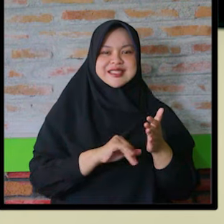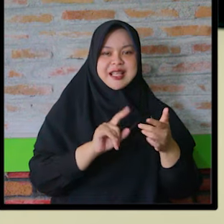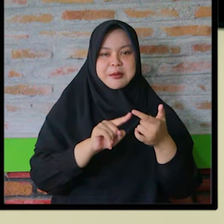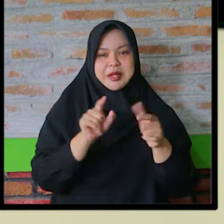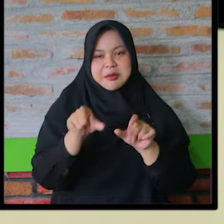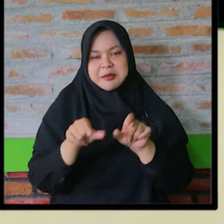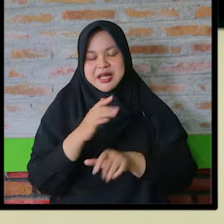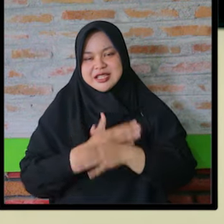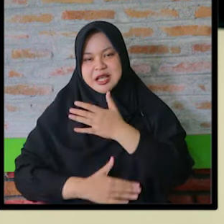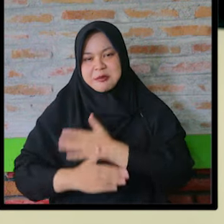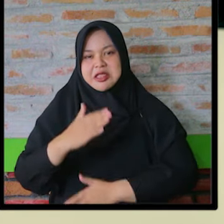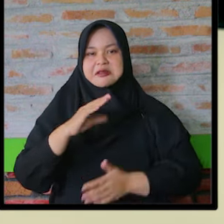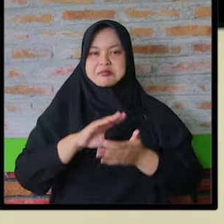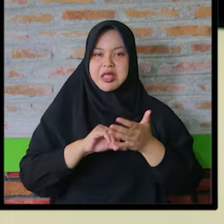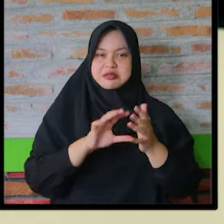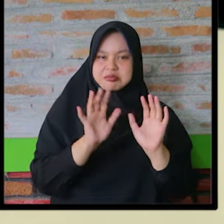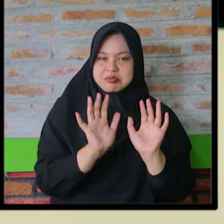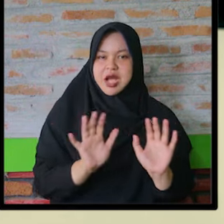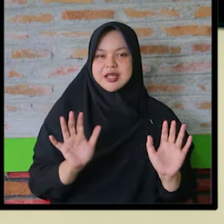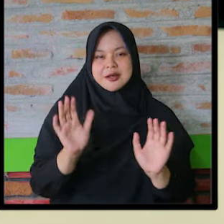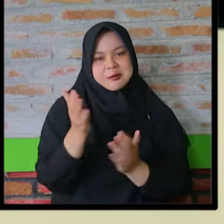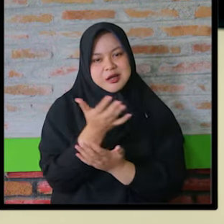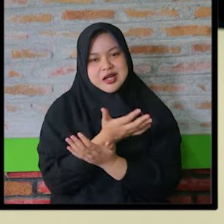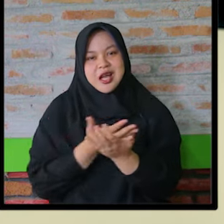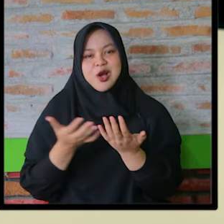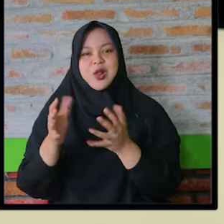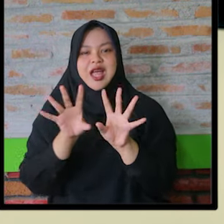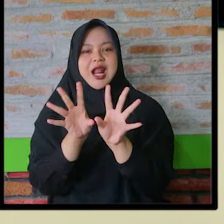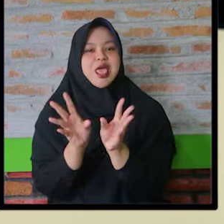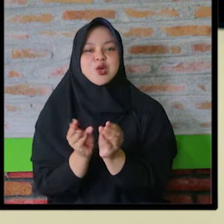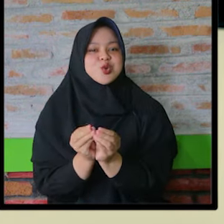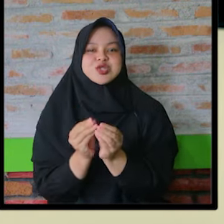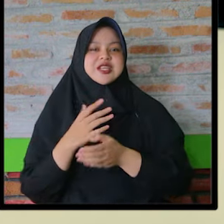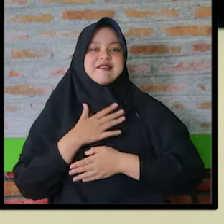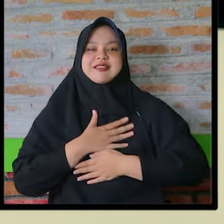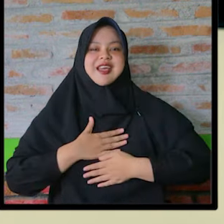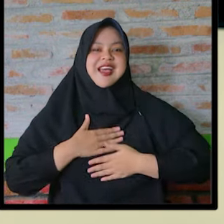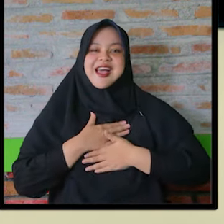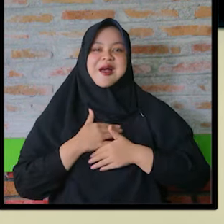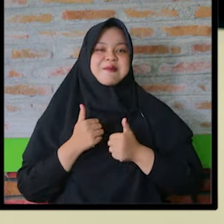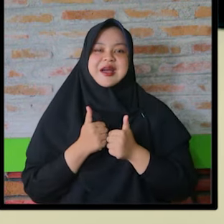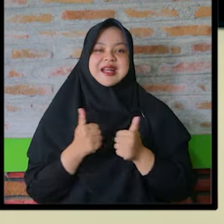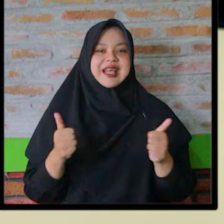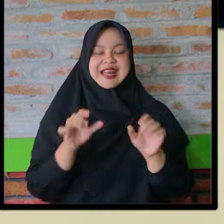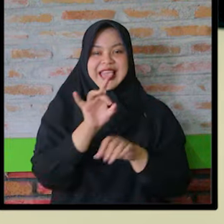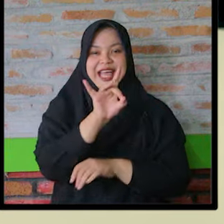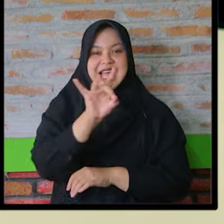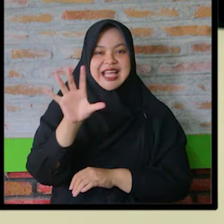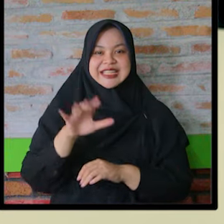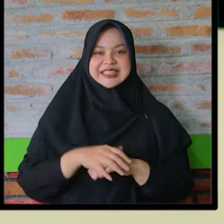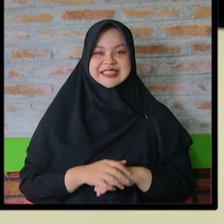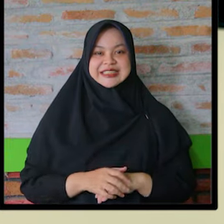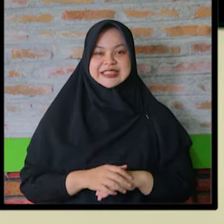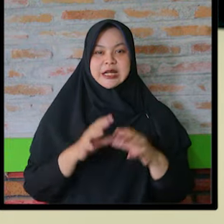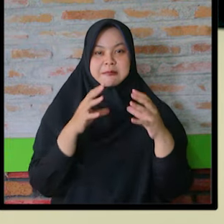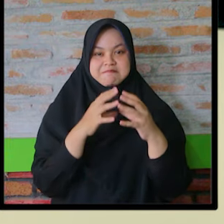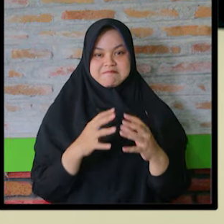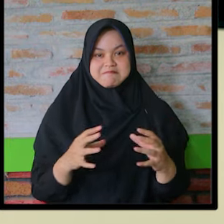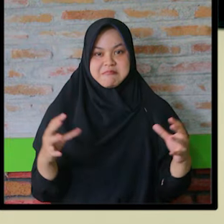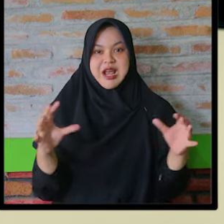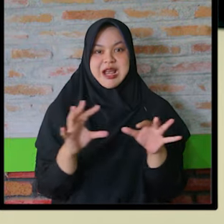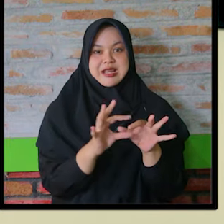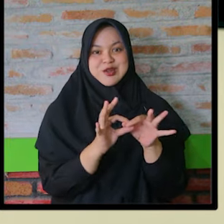disabilitas ber ya bergaul inklusi saja sama dengan yang lain gitu kan gitu memperbanyak J